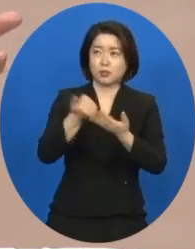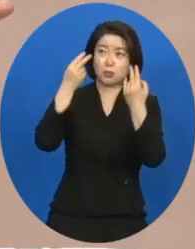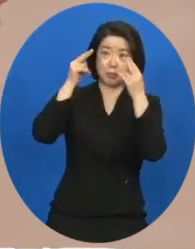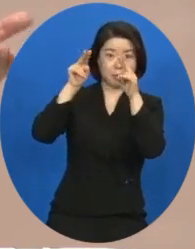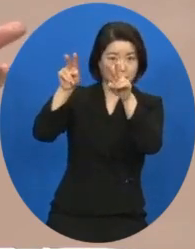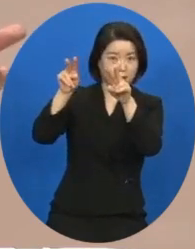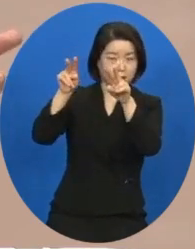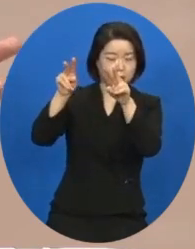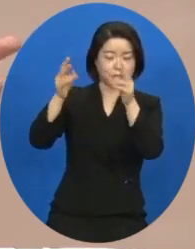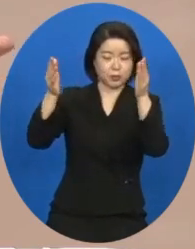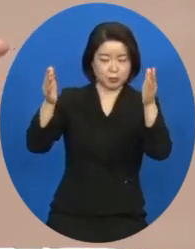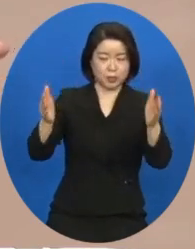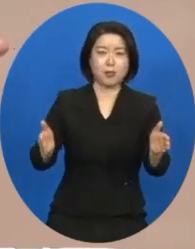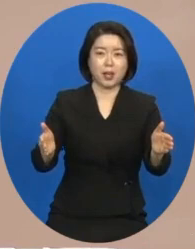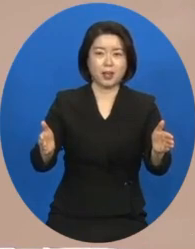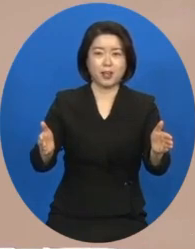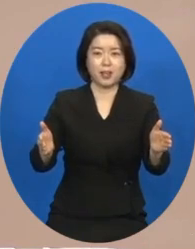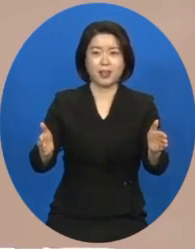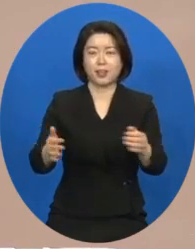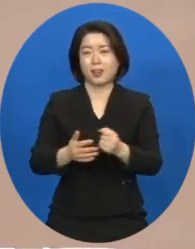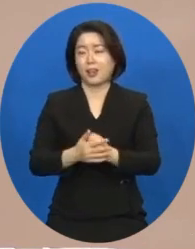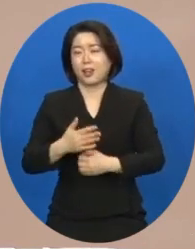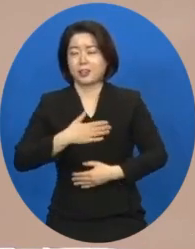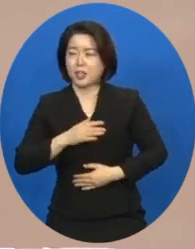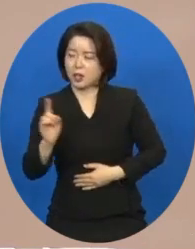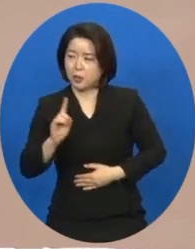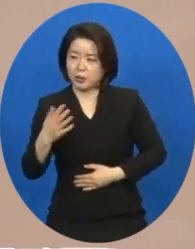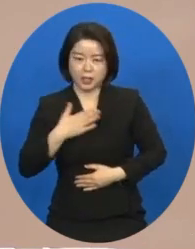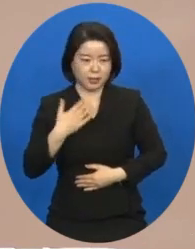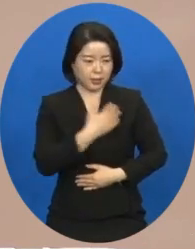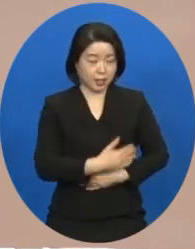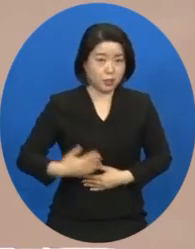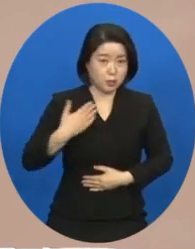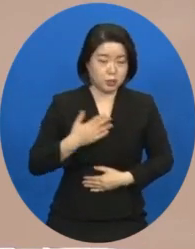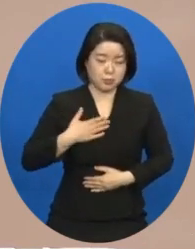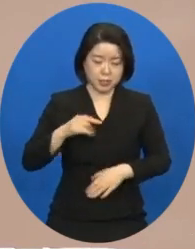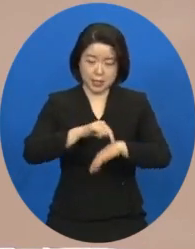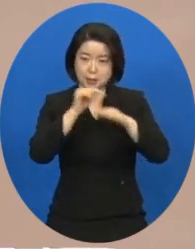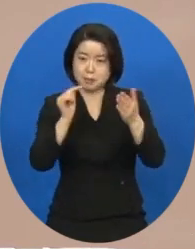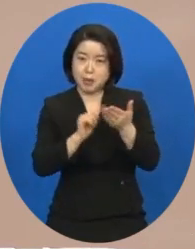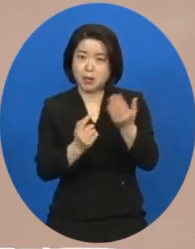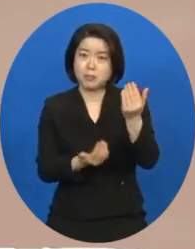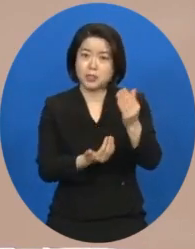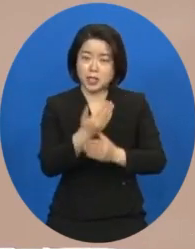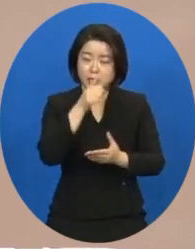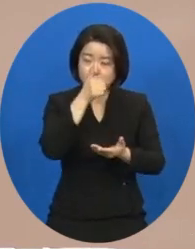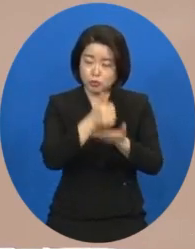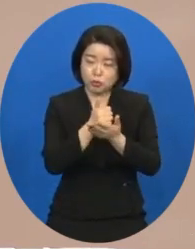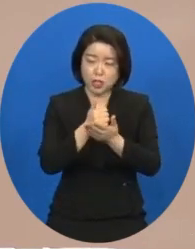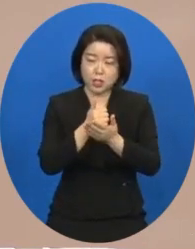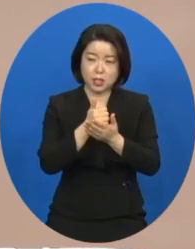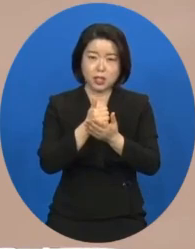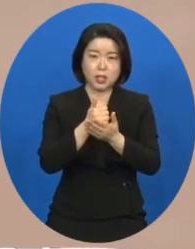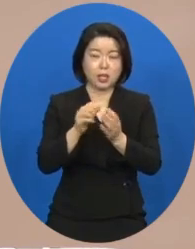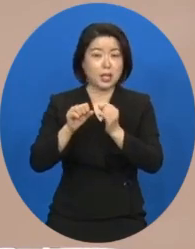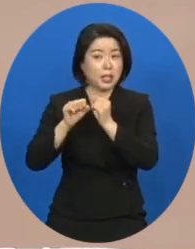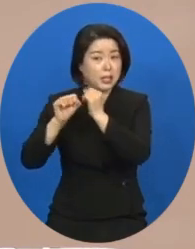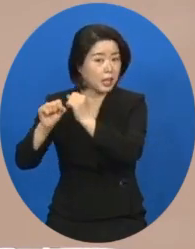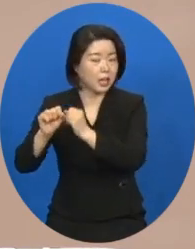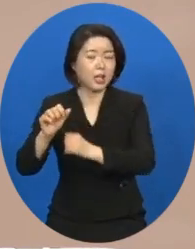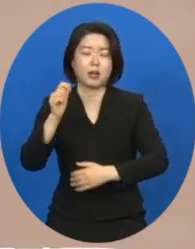바라보는 동안에는 제가 어떻게 제 육신과 제 마음에 일어나는 죄를 따라 살 수